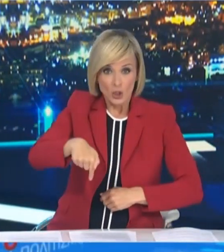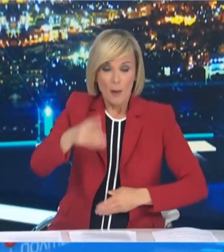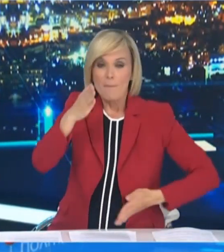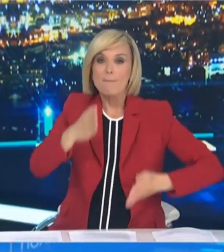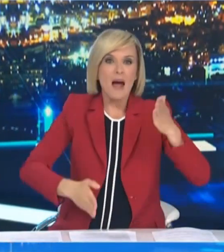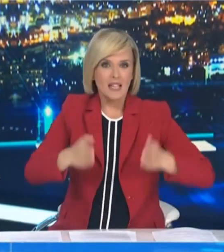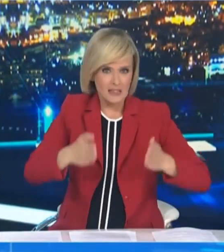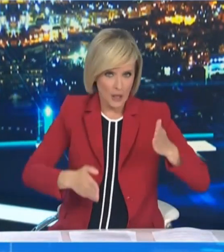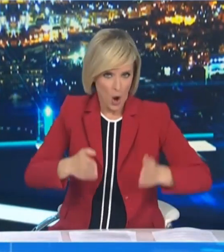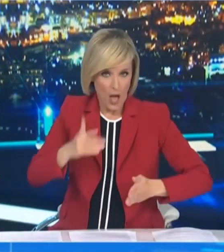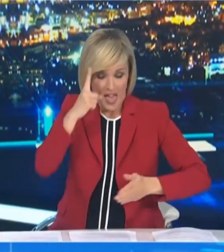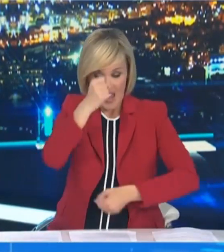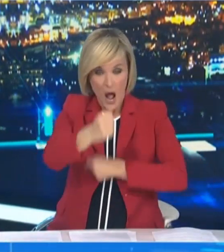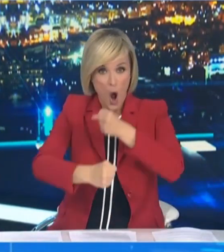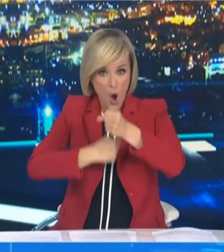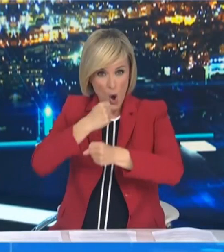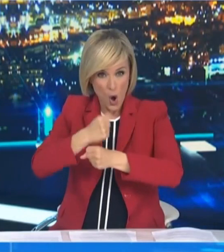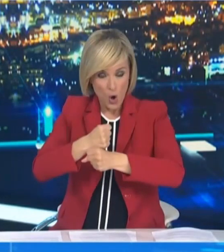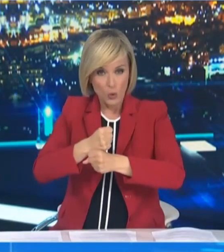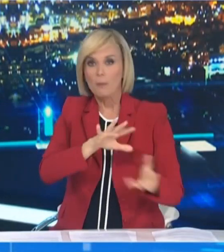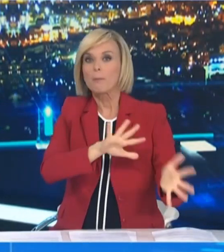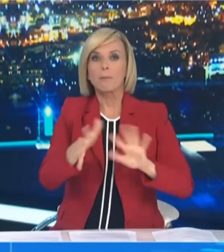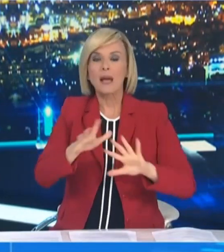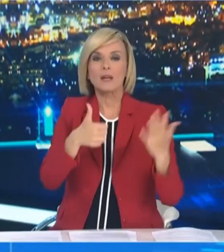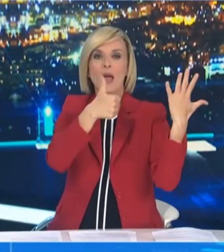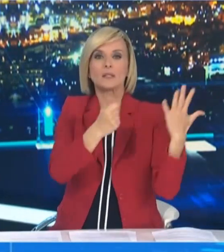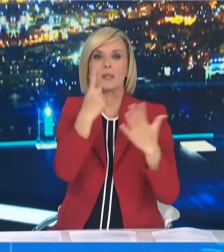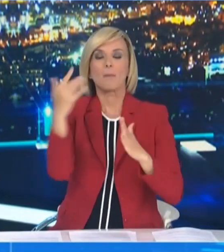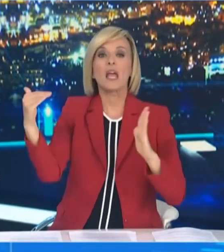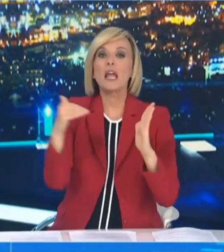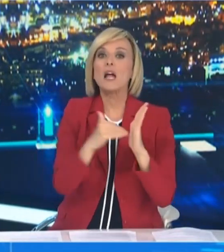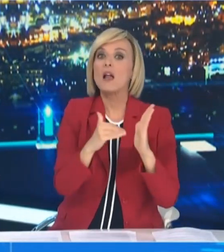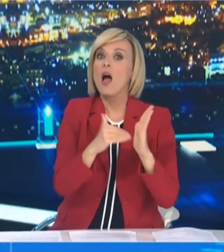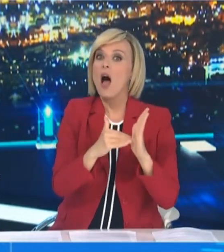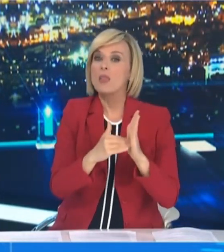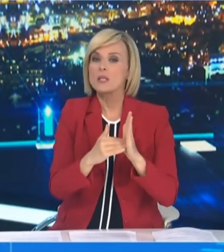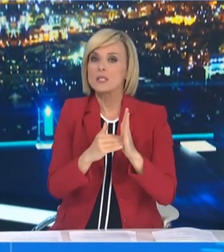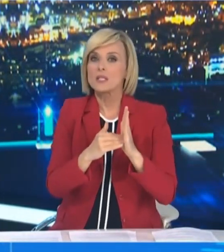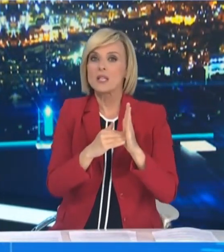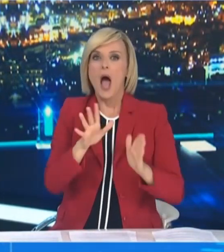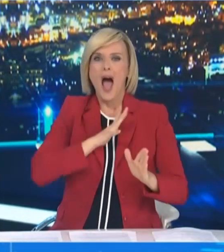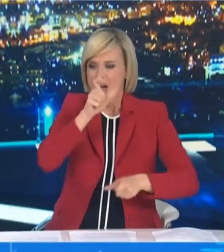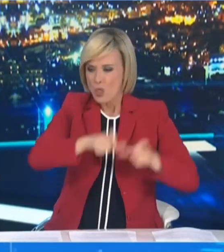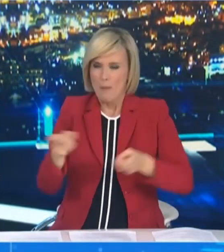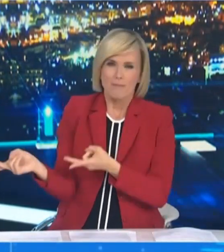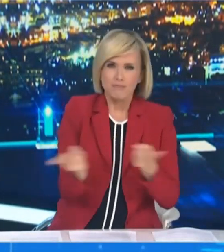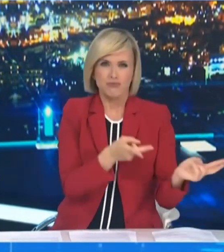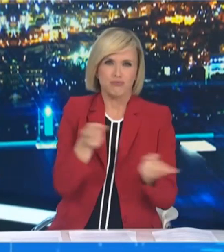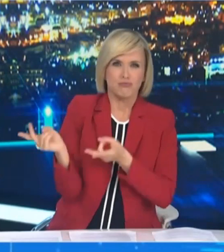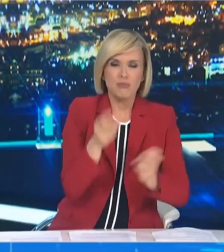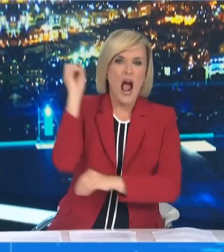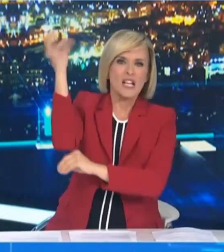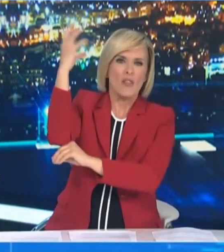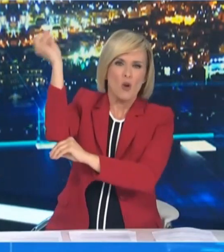Μαρτίου του 2021, περίπου 61.000. 61.000 συνάνθρωποι μας διακομίστηκαν με ασθενοφόρα του ΕΚΑΒ